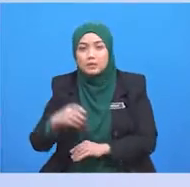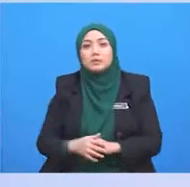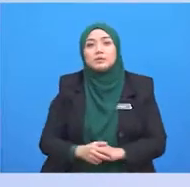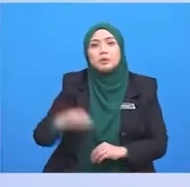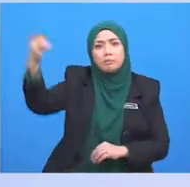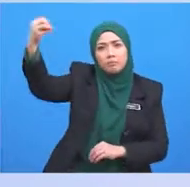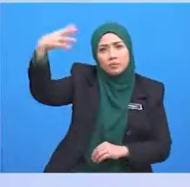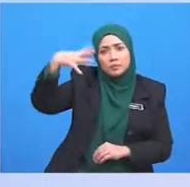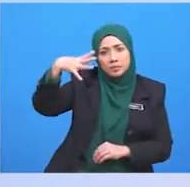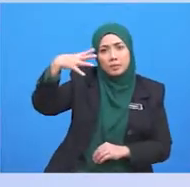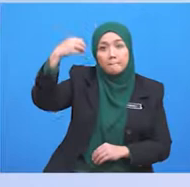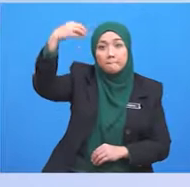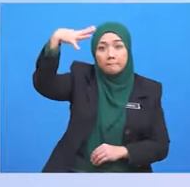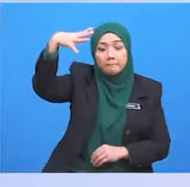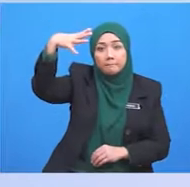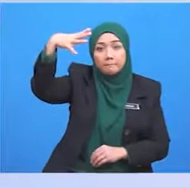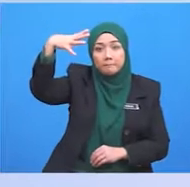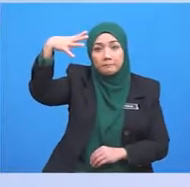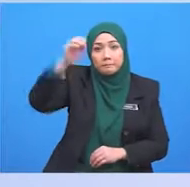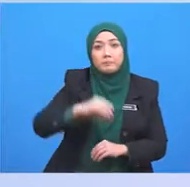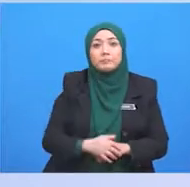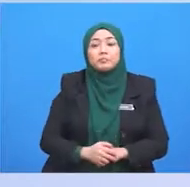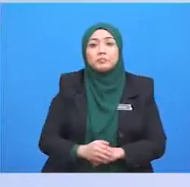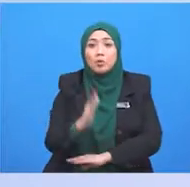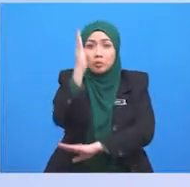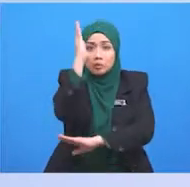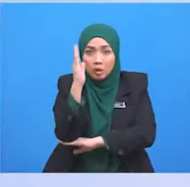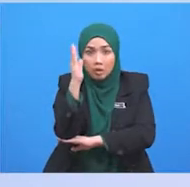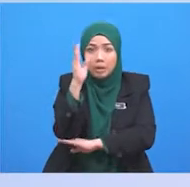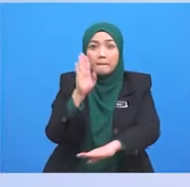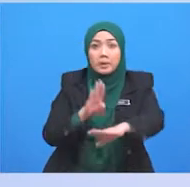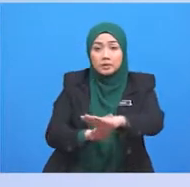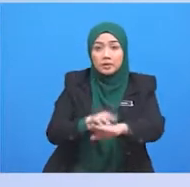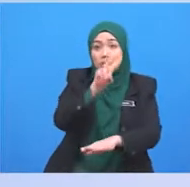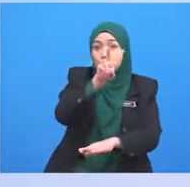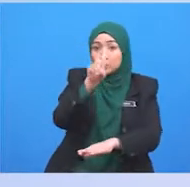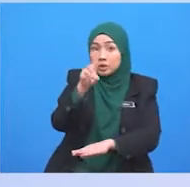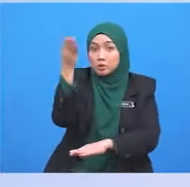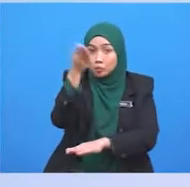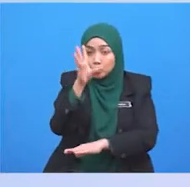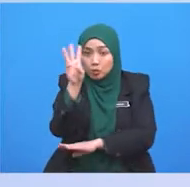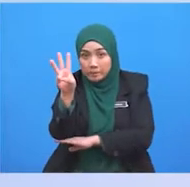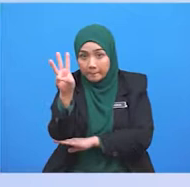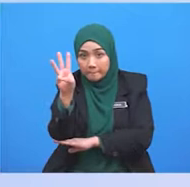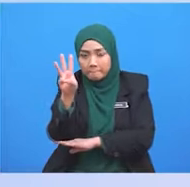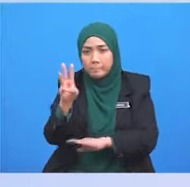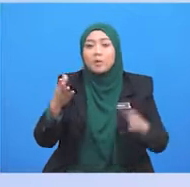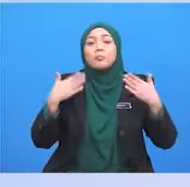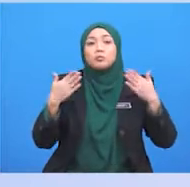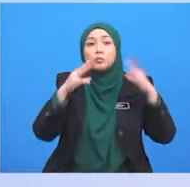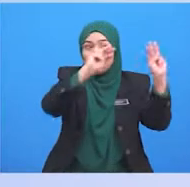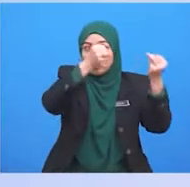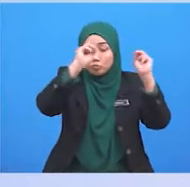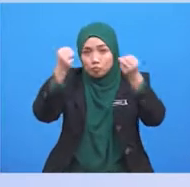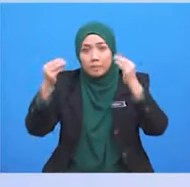tepat di garisan satan pada 21 Jun iaitu musim panas dan di atas garisan jadi 22